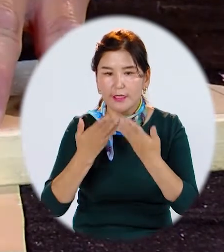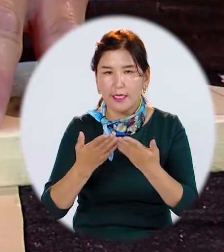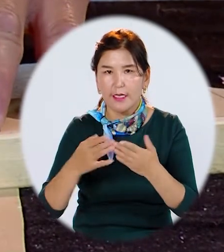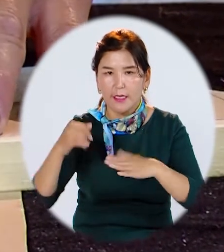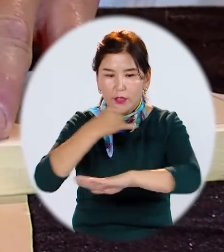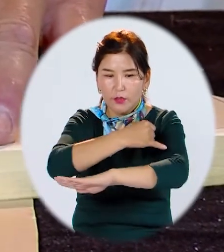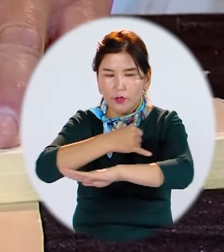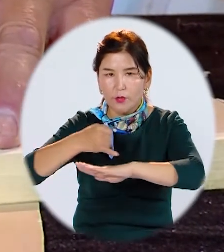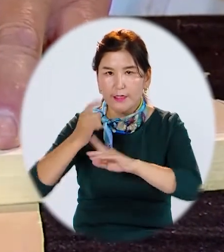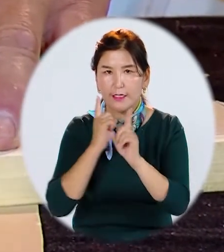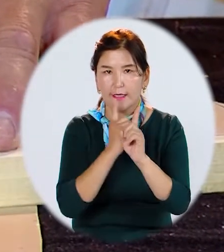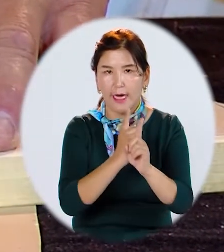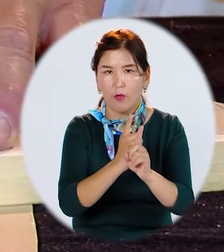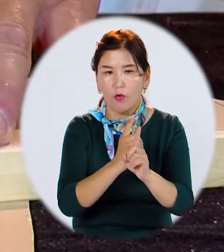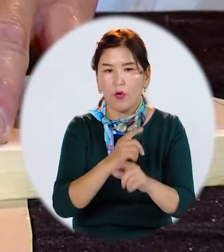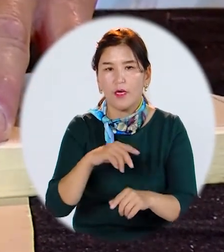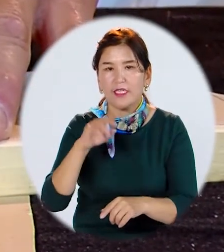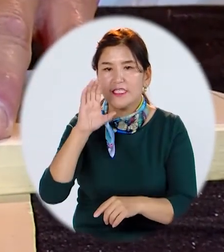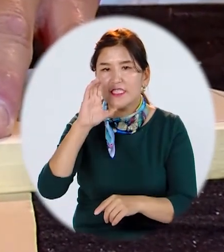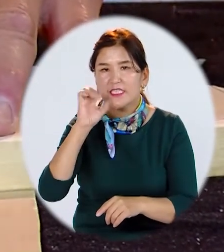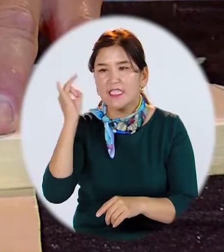эхлээд шулуун зураасыг сэлбэрийн утгаараа.